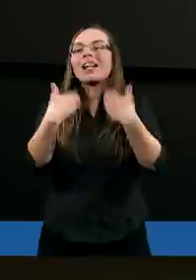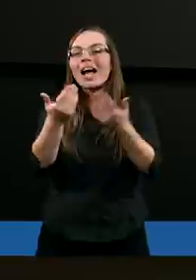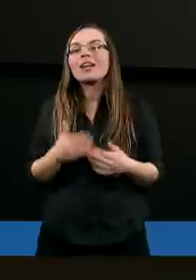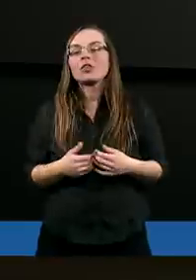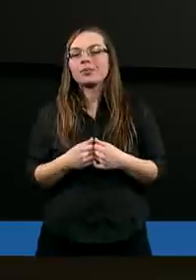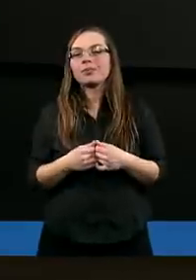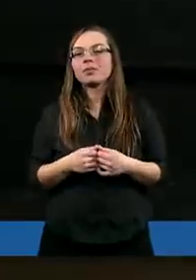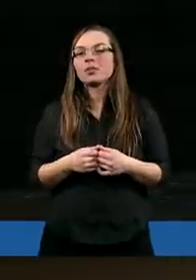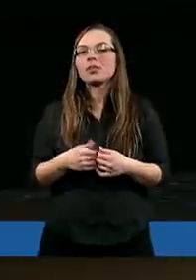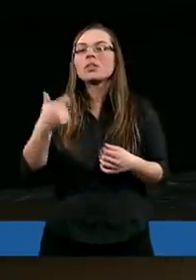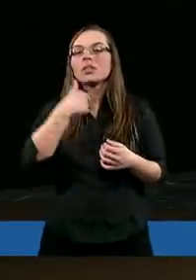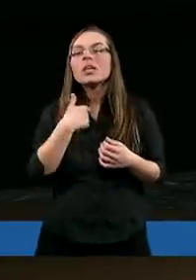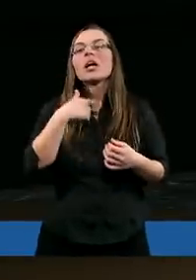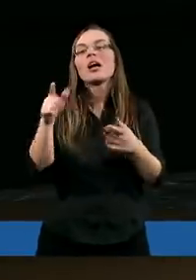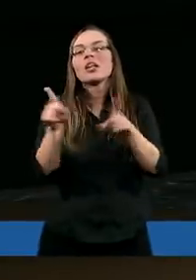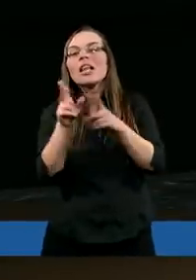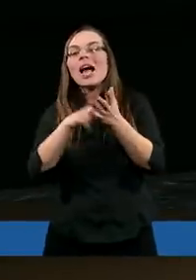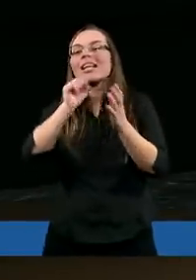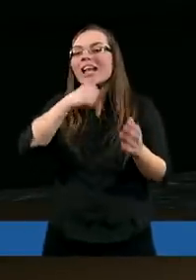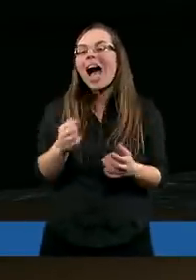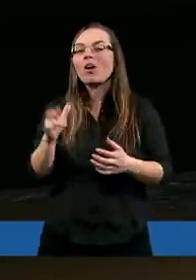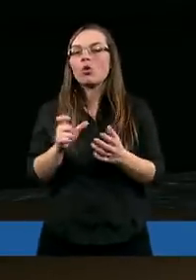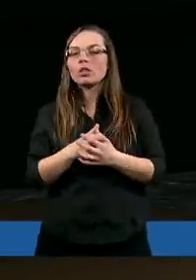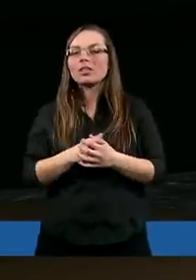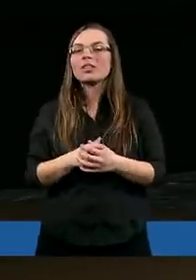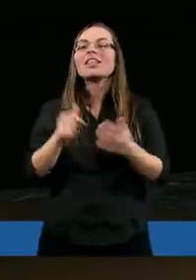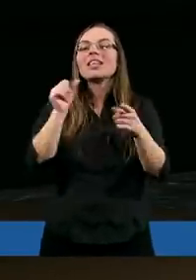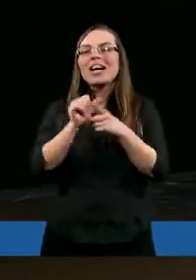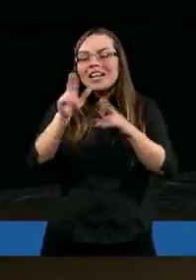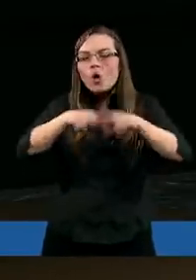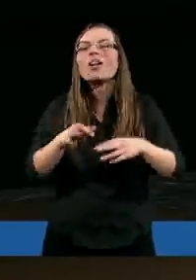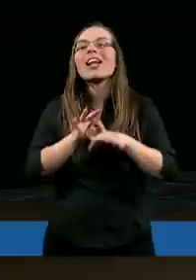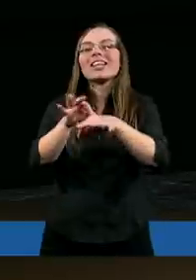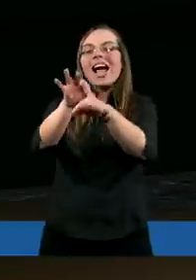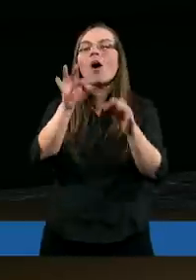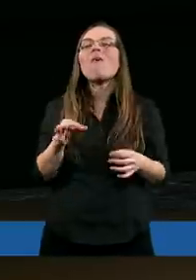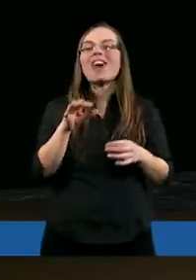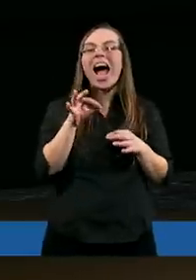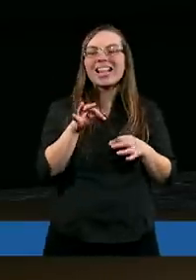miał. Teraz na starość dostałem skierowanie do